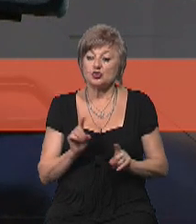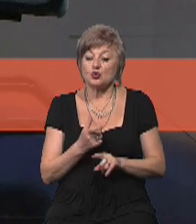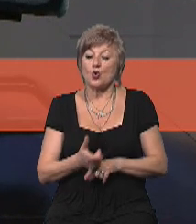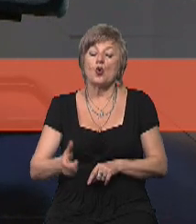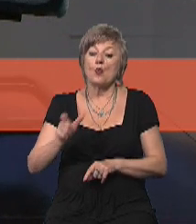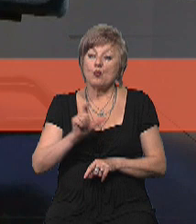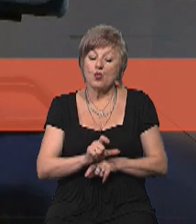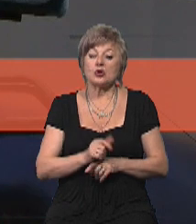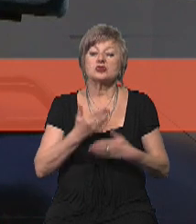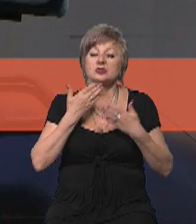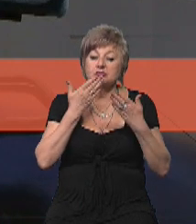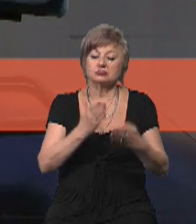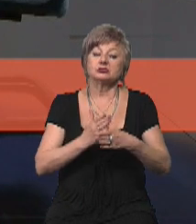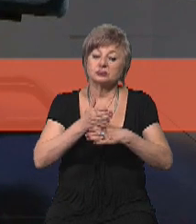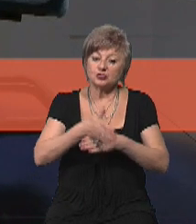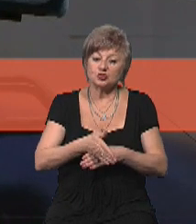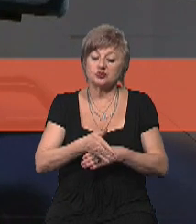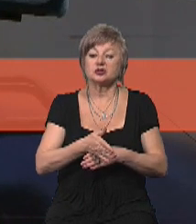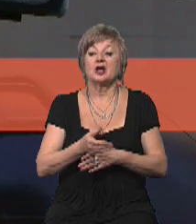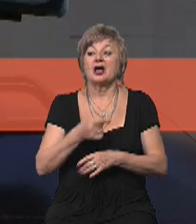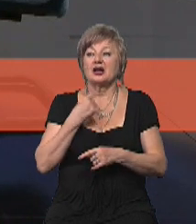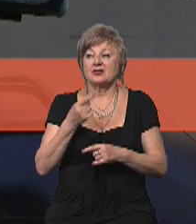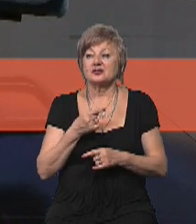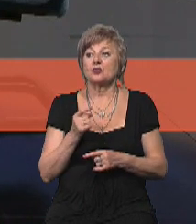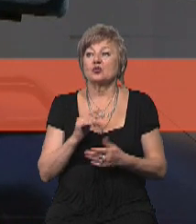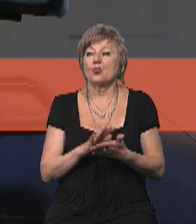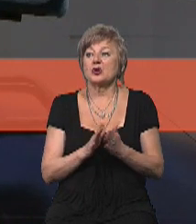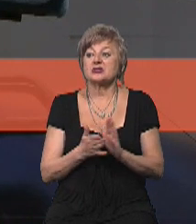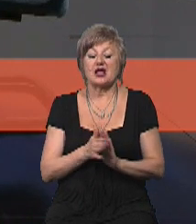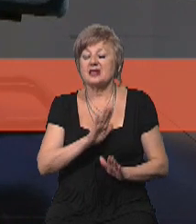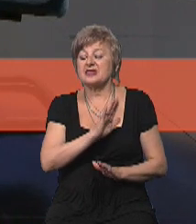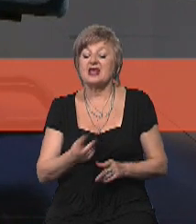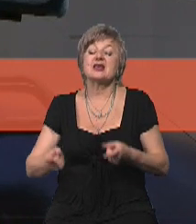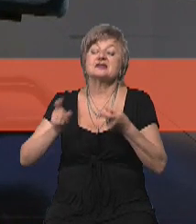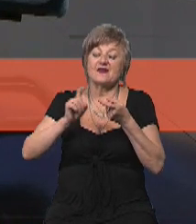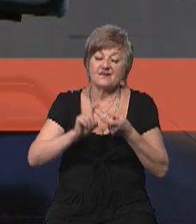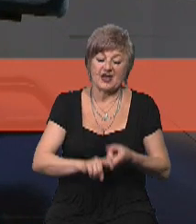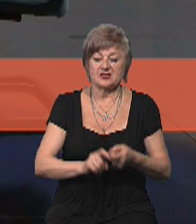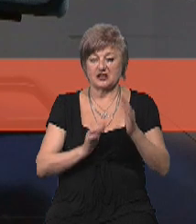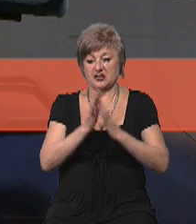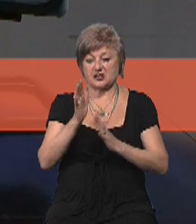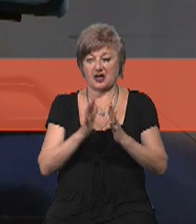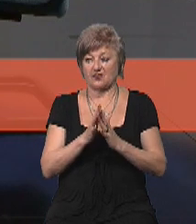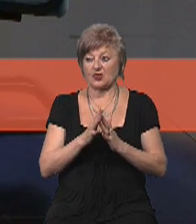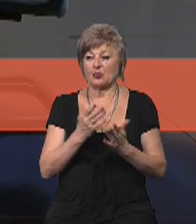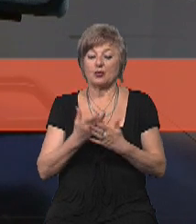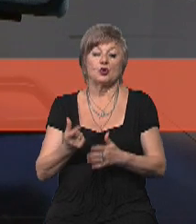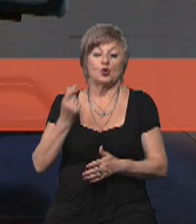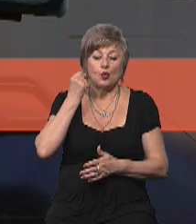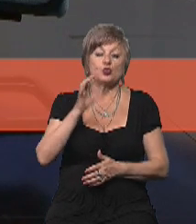більшість звернень обумовлена патологічними станами, не пов'язаними з карантинними рослинами. Укус оси,